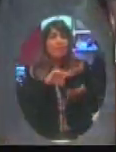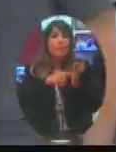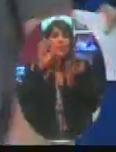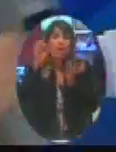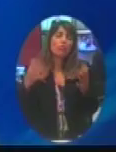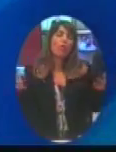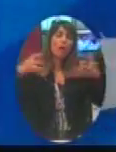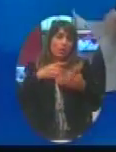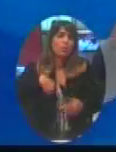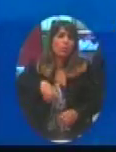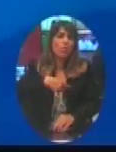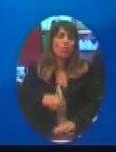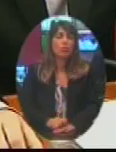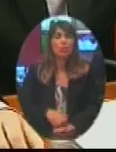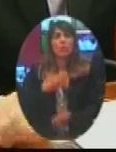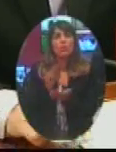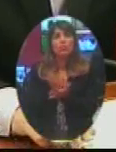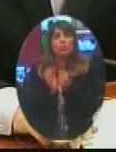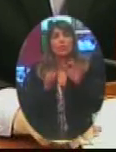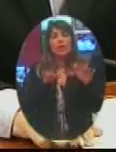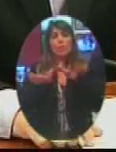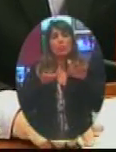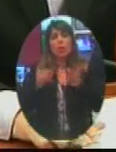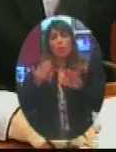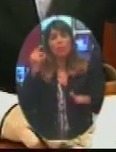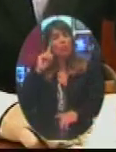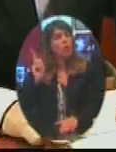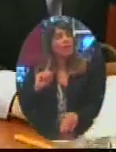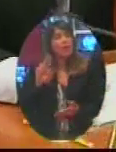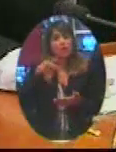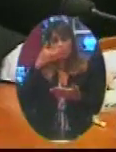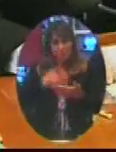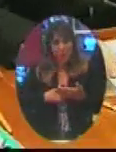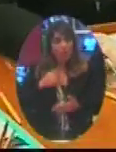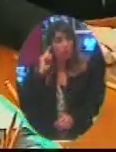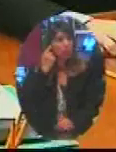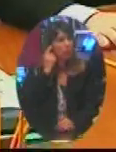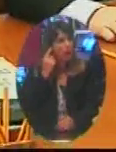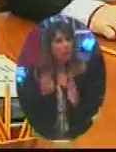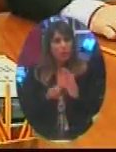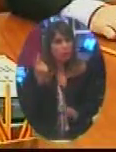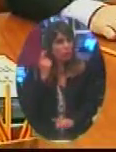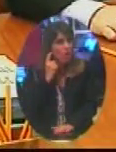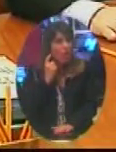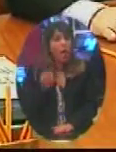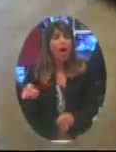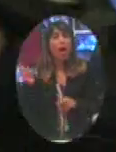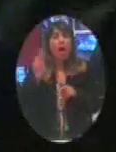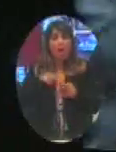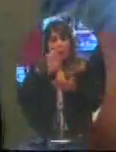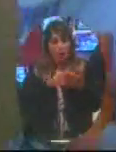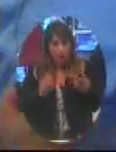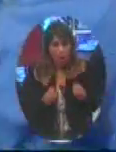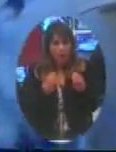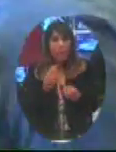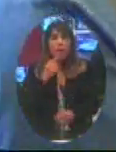המשפטי לממשלה, שלא ידע תחילה על קיום המסמך, הוטרד כששמע עליו לראשונה, אך כשנחשף לחומרים הבין שלא מדובר באיסוף